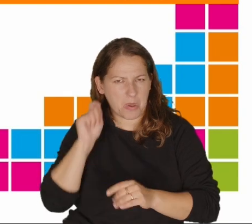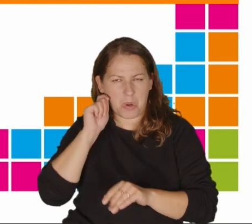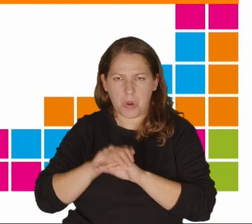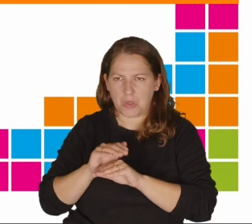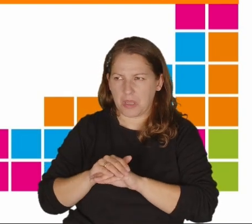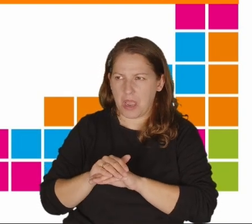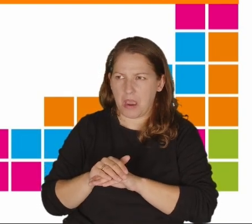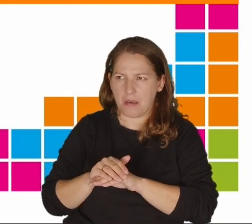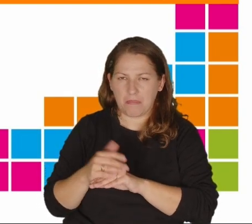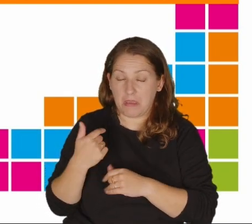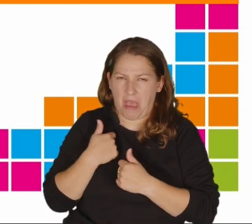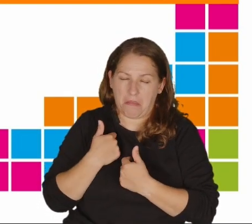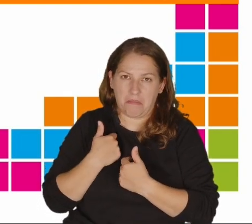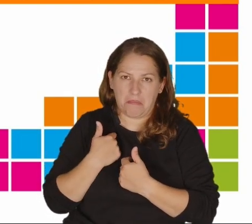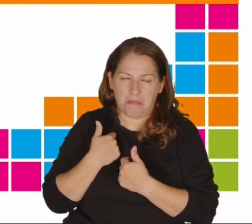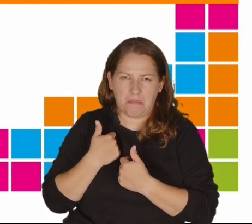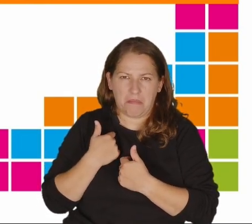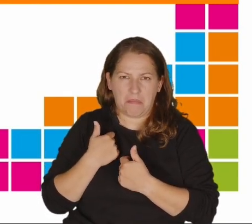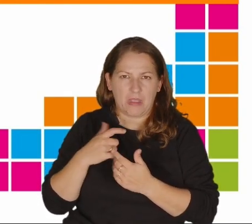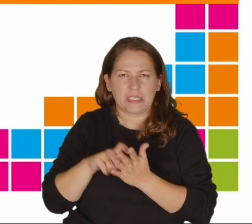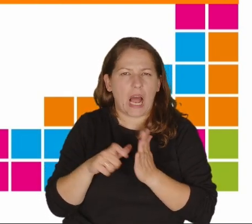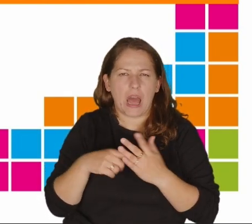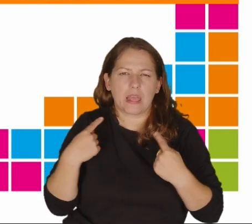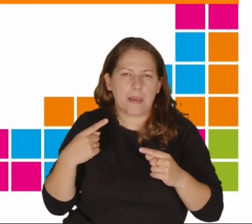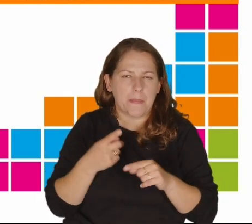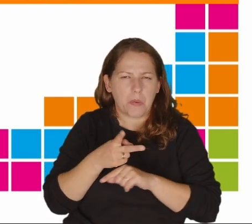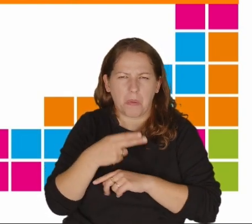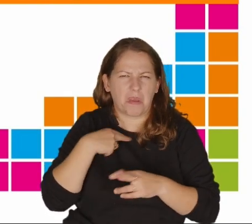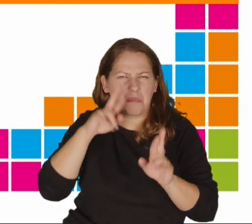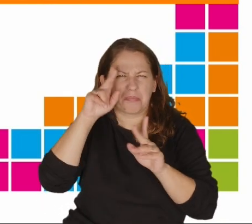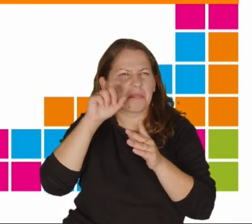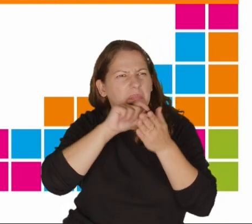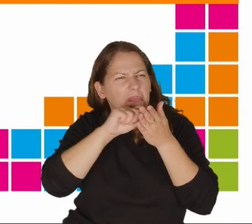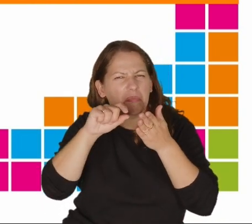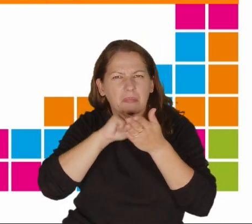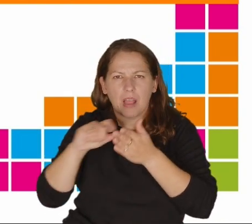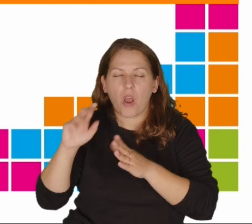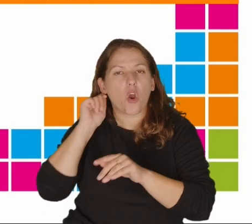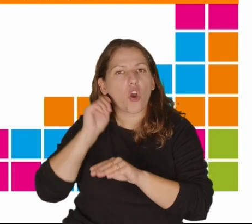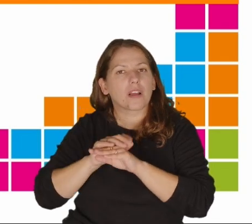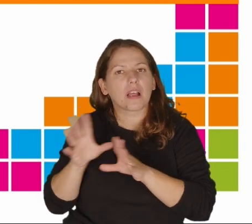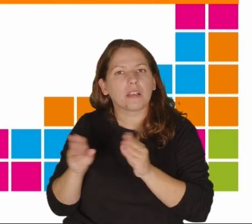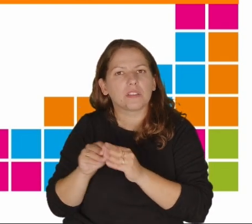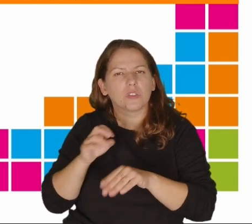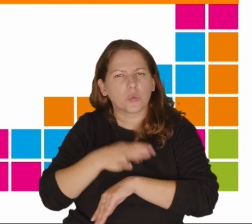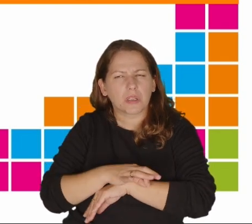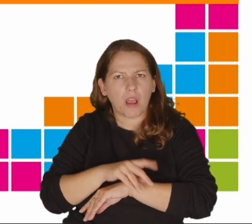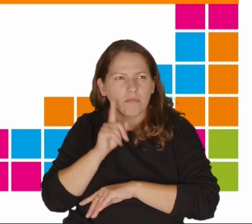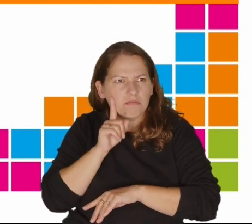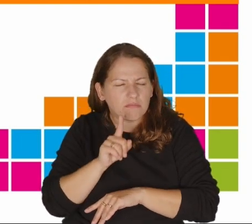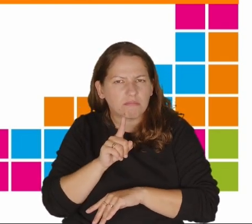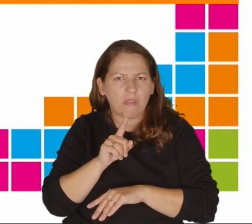koleżanka, która, ja nie wchodząc na tę salę, nie rozpoznawałem tych adresów, koleżanka, która poszła ze studentami, rzeczywiście zobaczyła